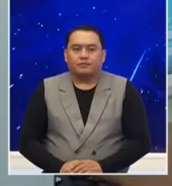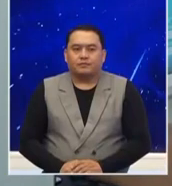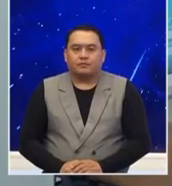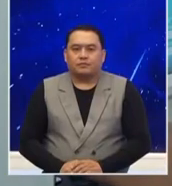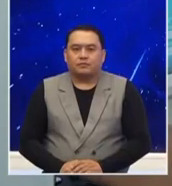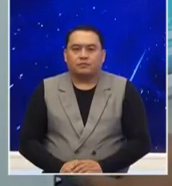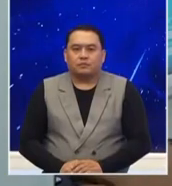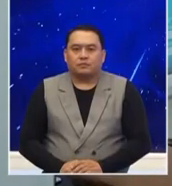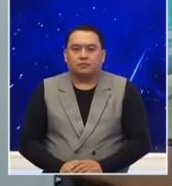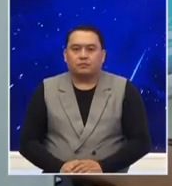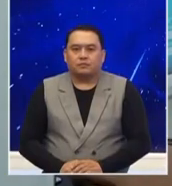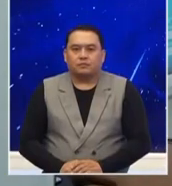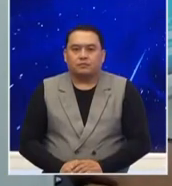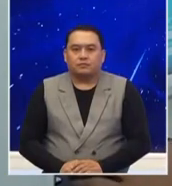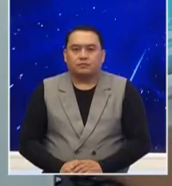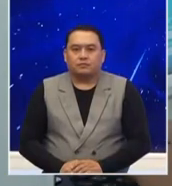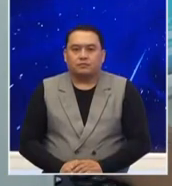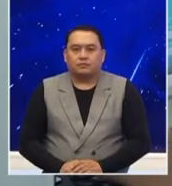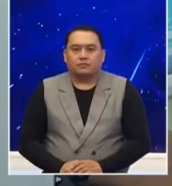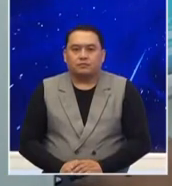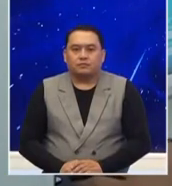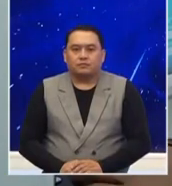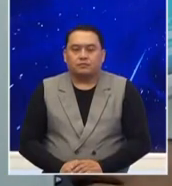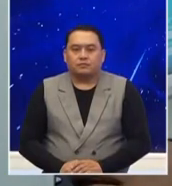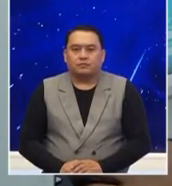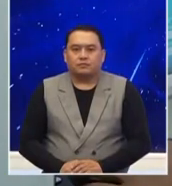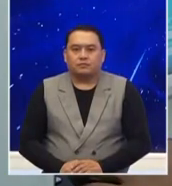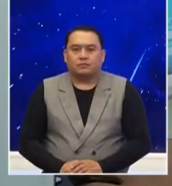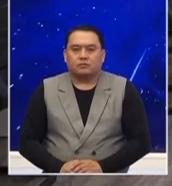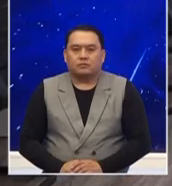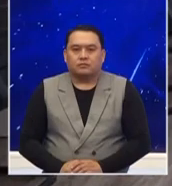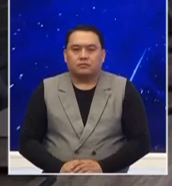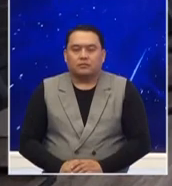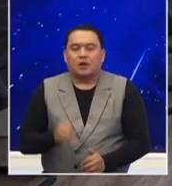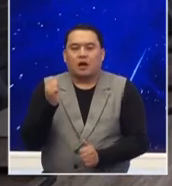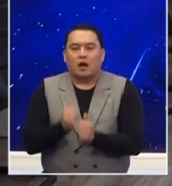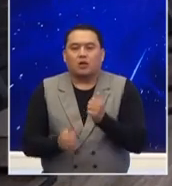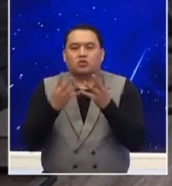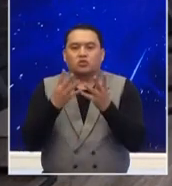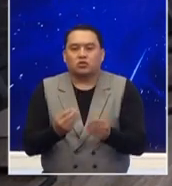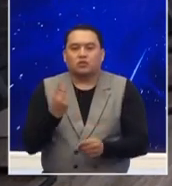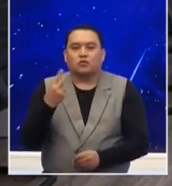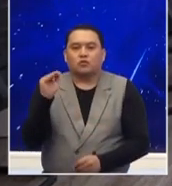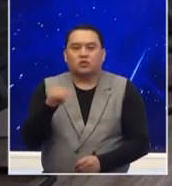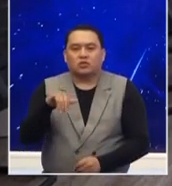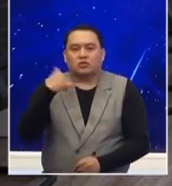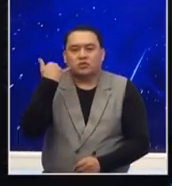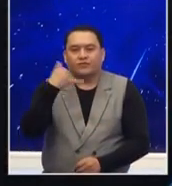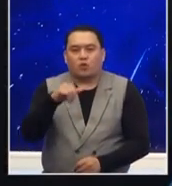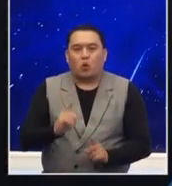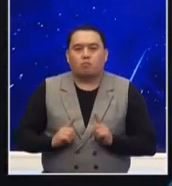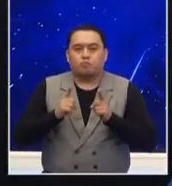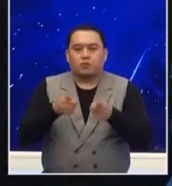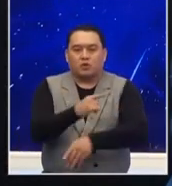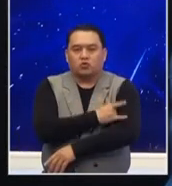Областная скорая слушает вас. Откуда звоните? Город, поселок, район? Ежедневно порядка 2000 звонков поступает в